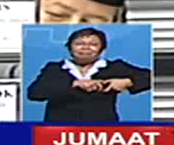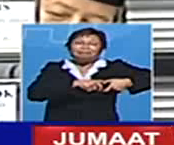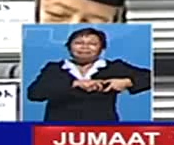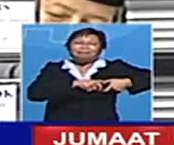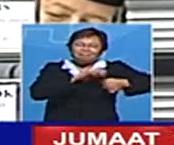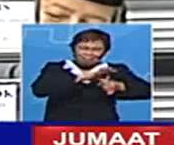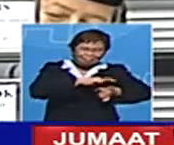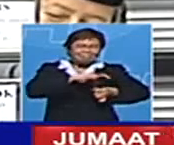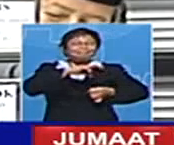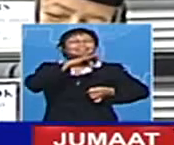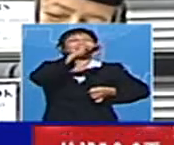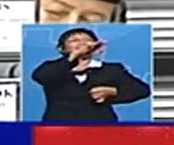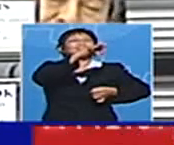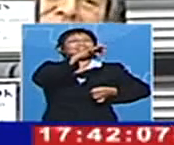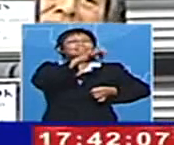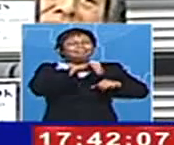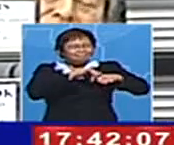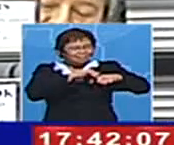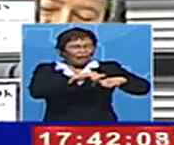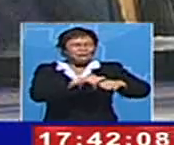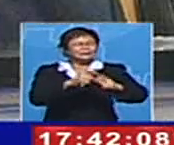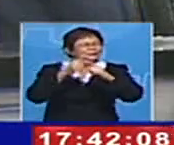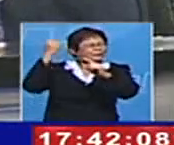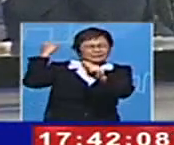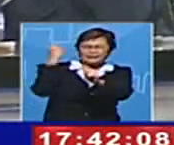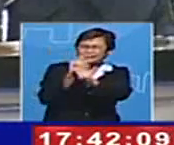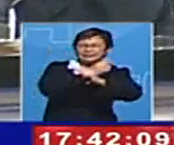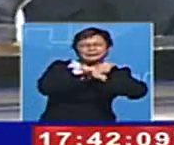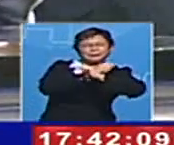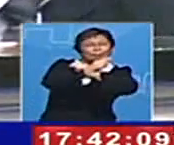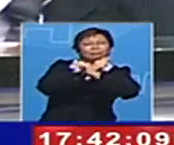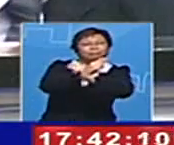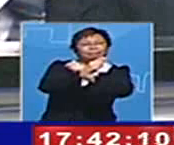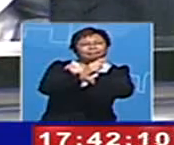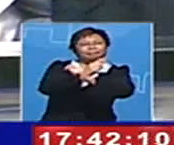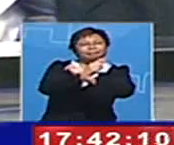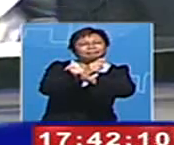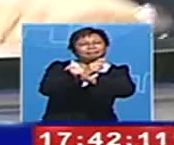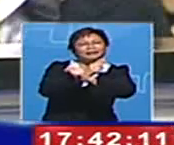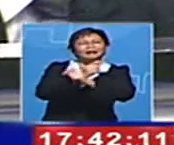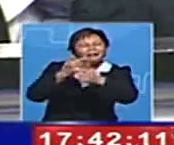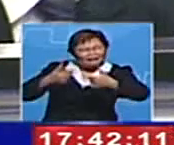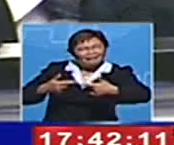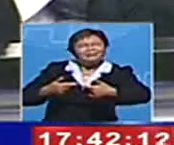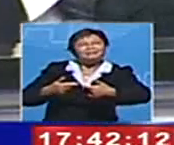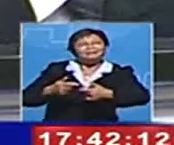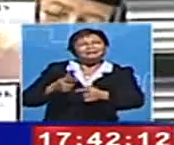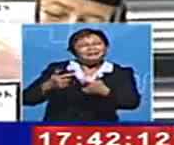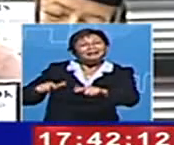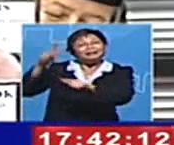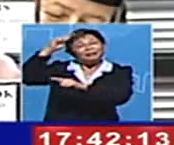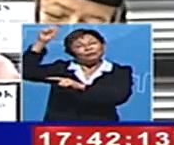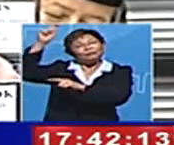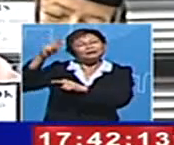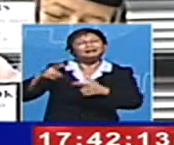sejiwa akan tatap tabah dan bertawakal meneruskan perjuangan yang